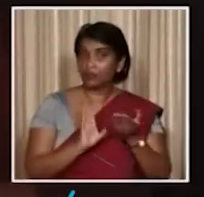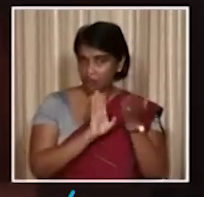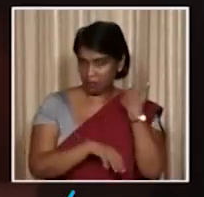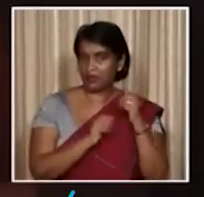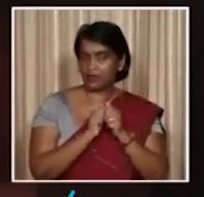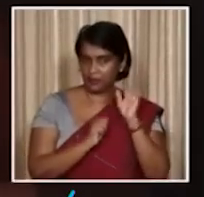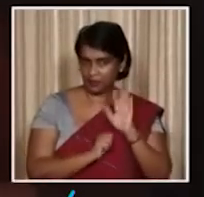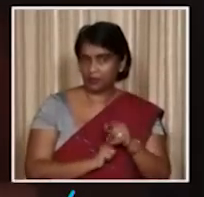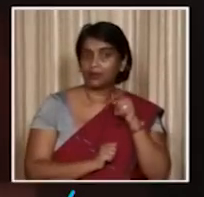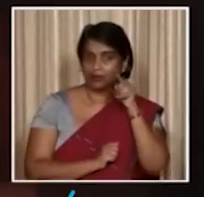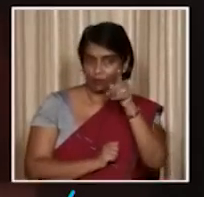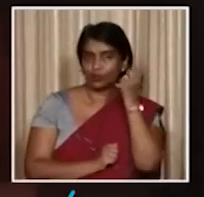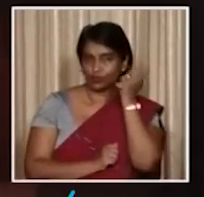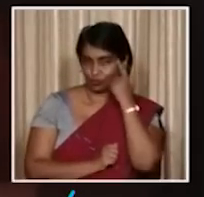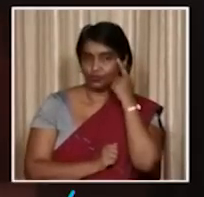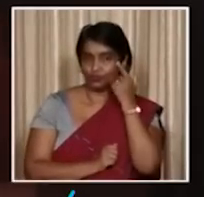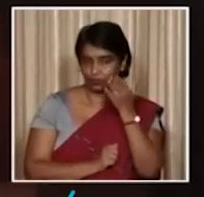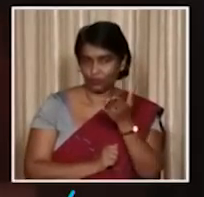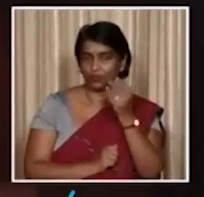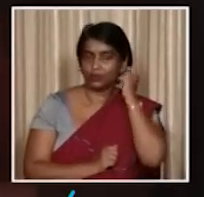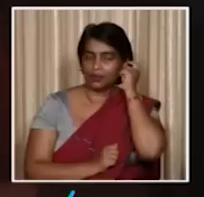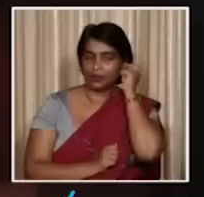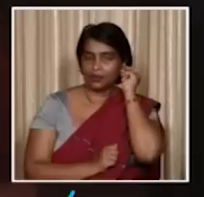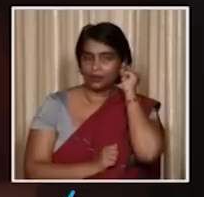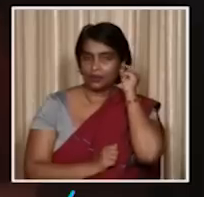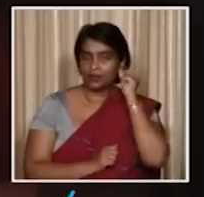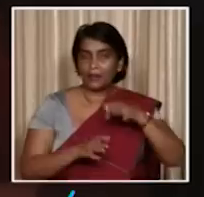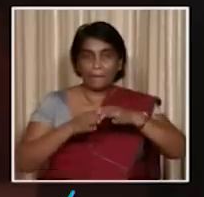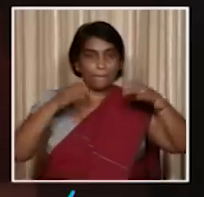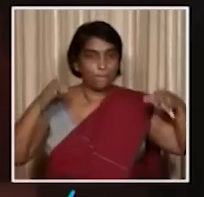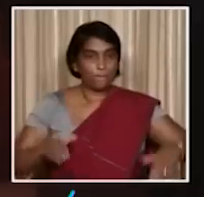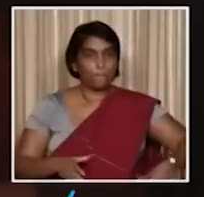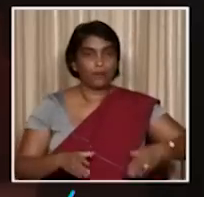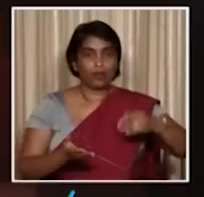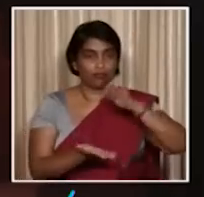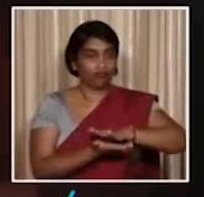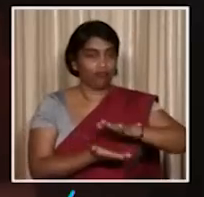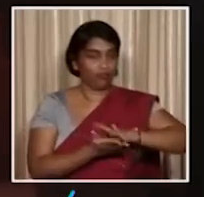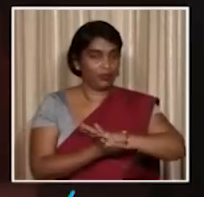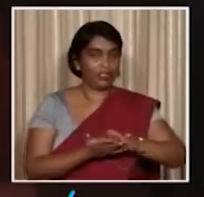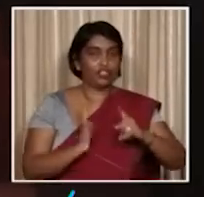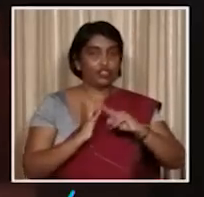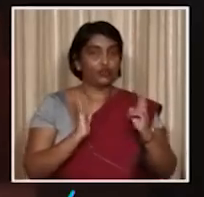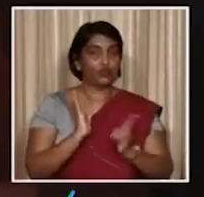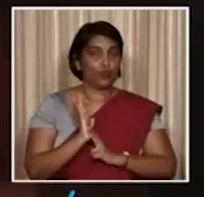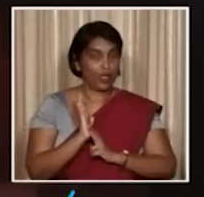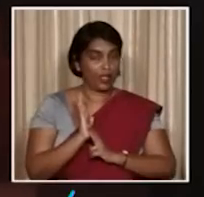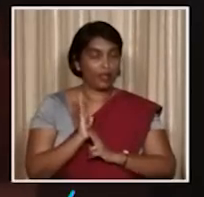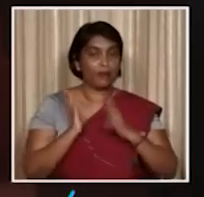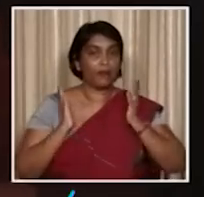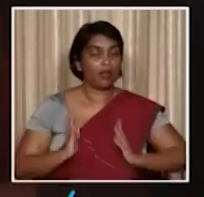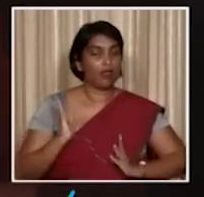තිබුණා. ඔබතුමා හොඳින් දන්නවා සූට්කේස් පුරවගෙන ජිනීවා වලට